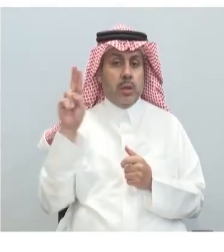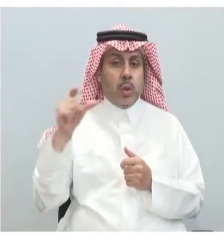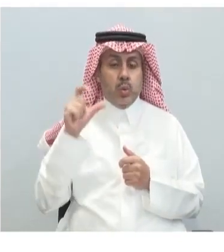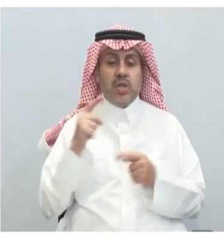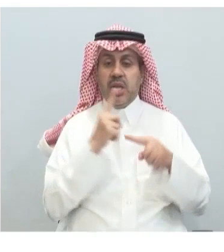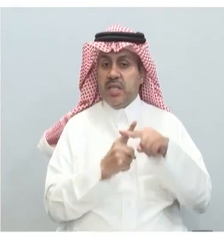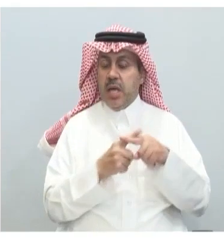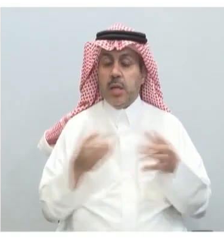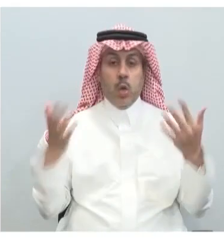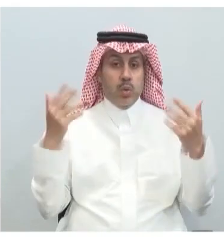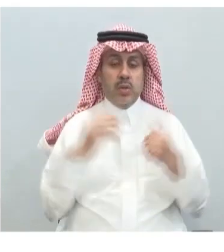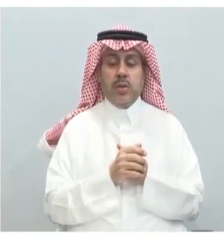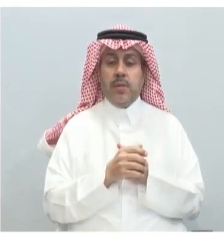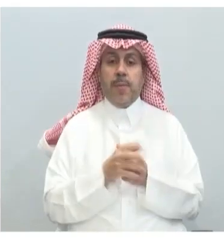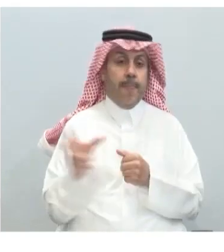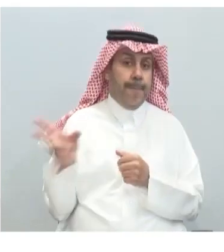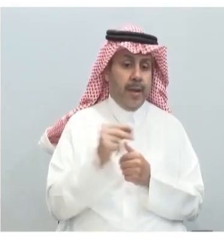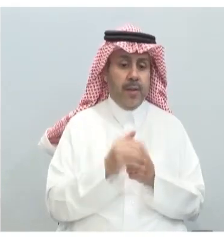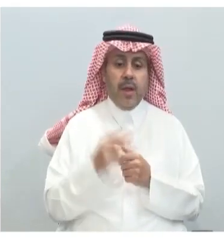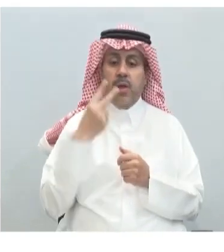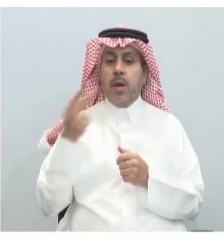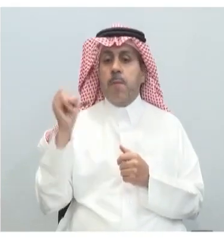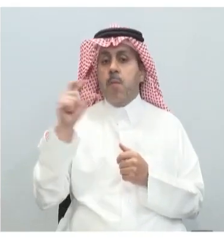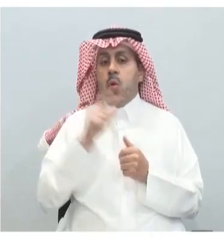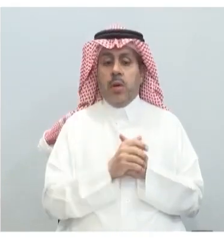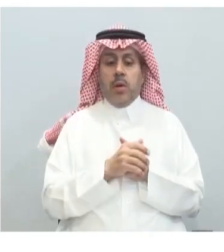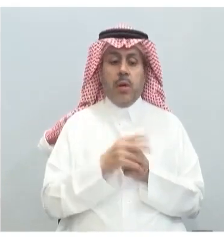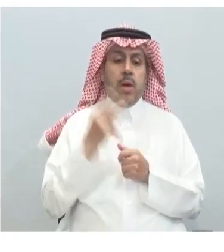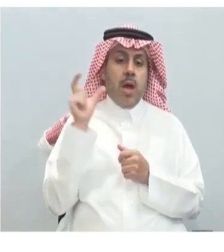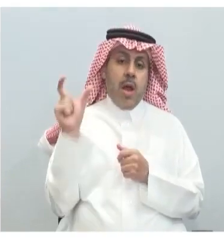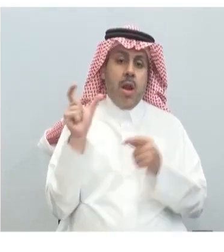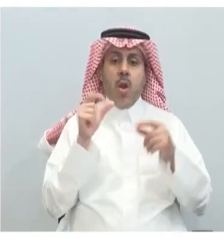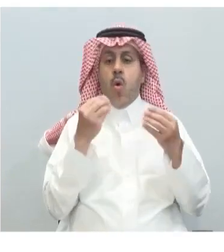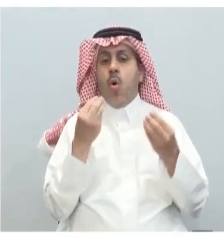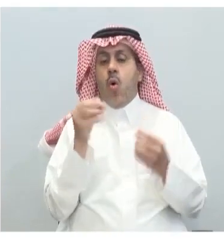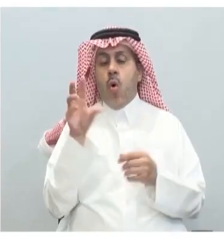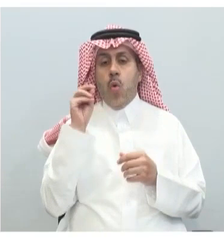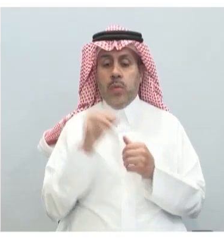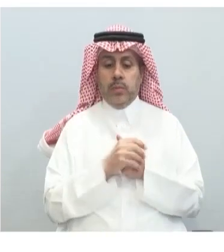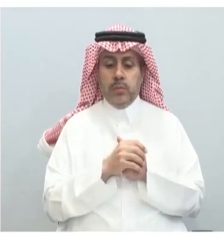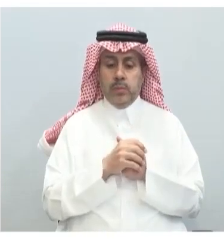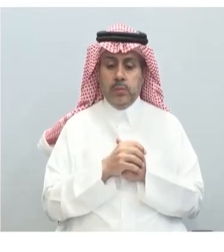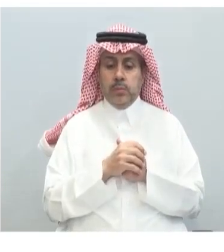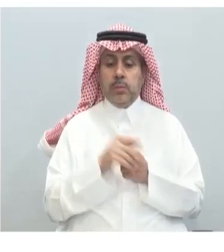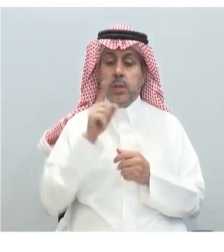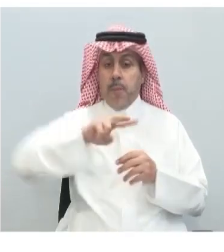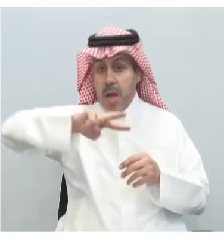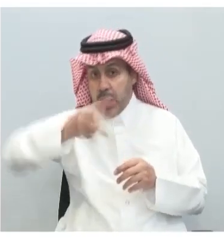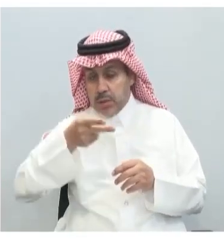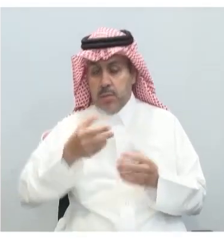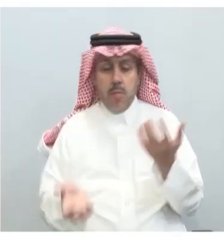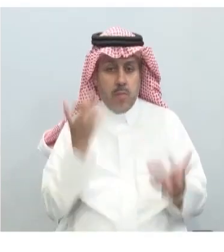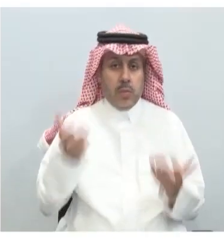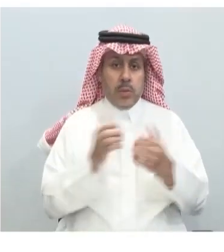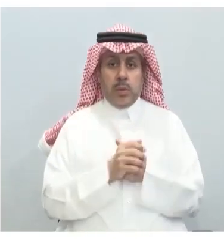زائد اكسجين يعطيني 2 مول من ان اذا هنا يتم عكس المعادله